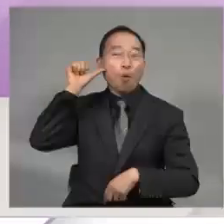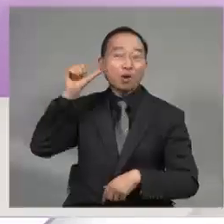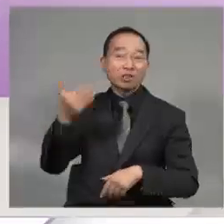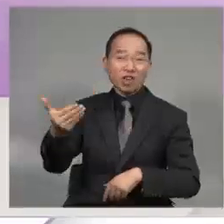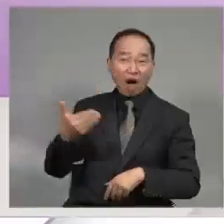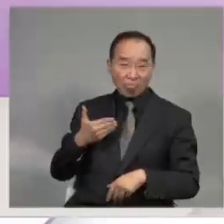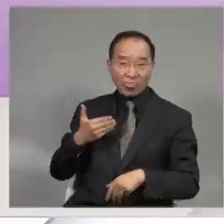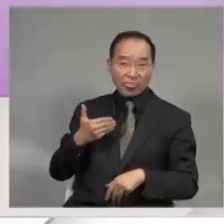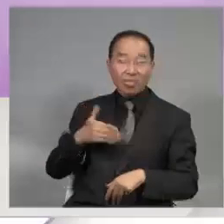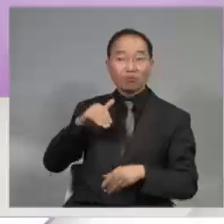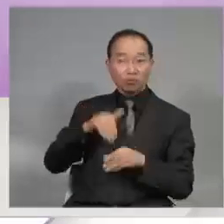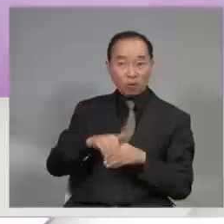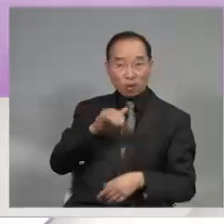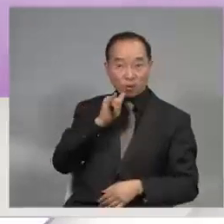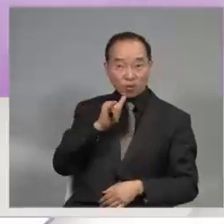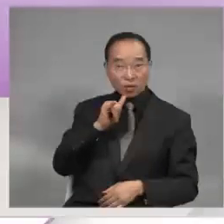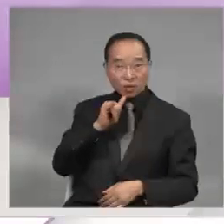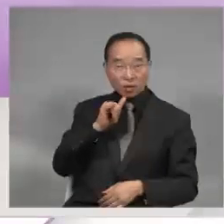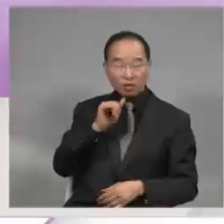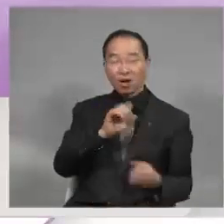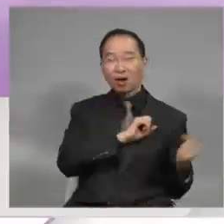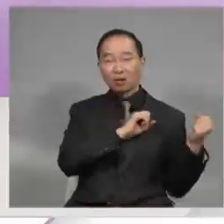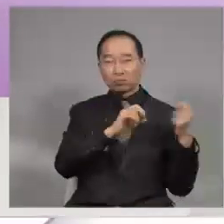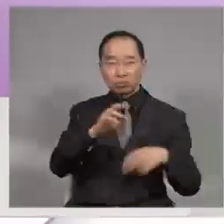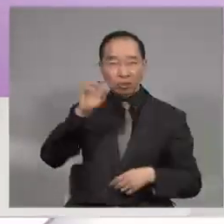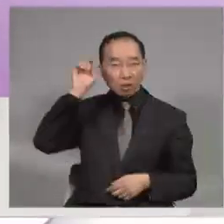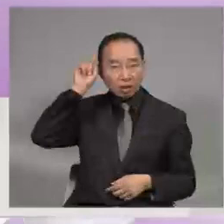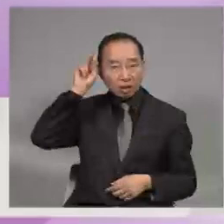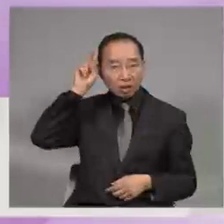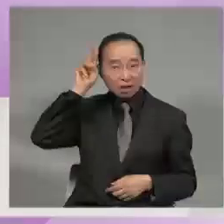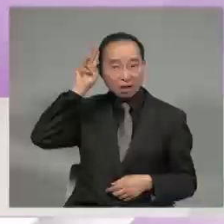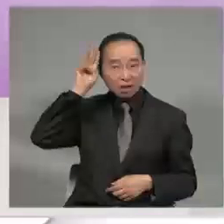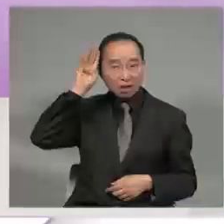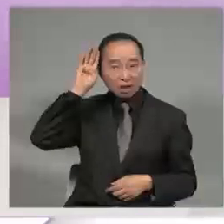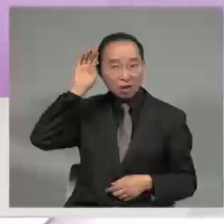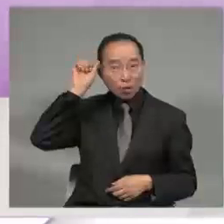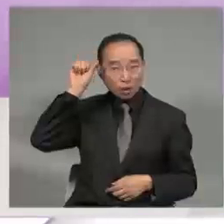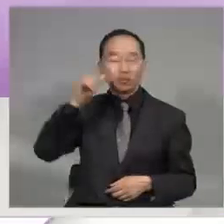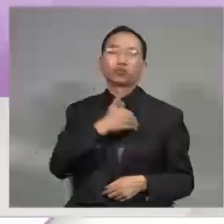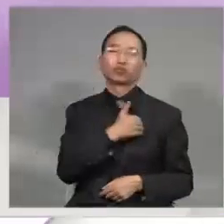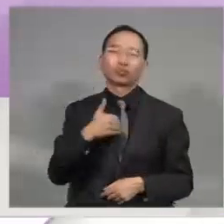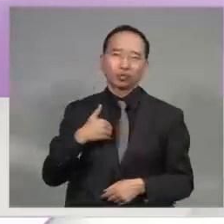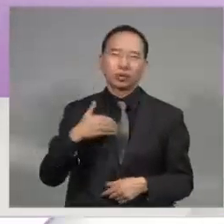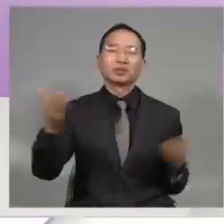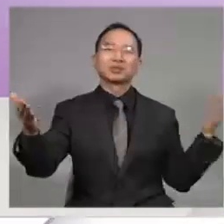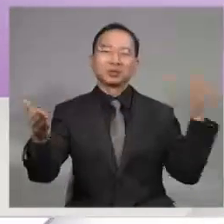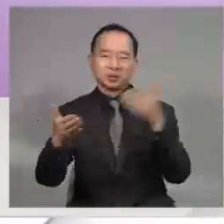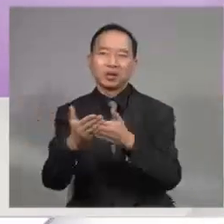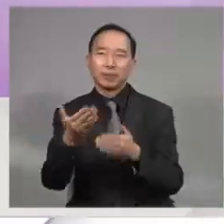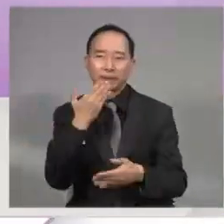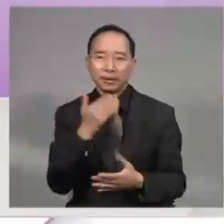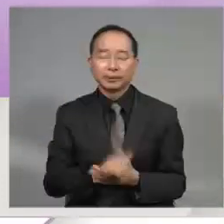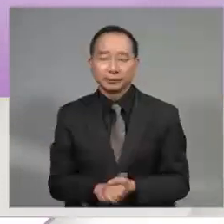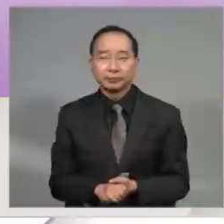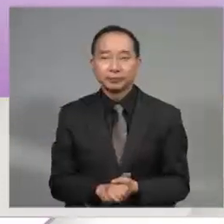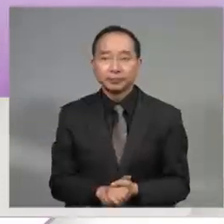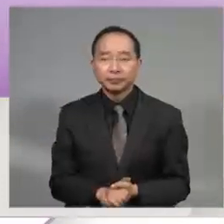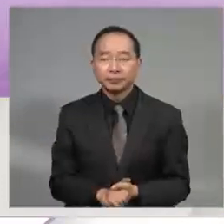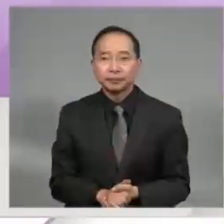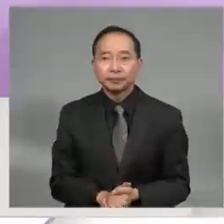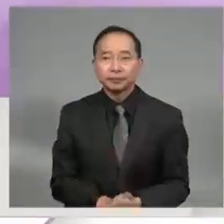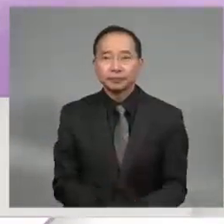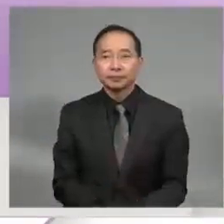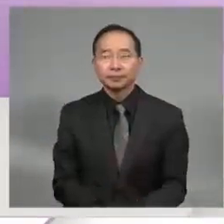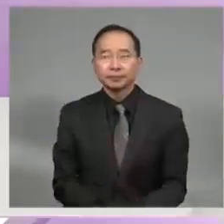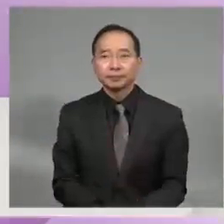이틀간 실시를 하고 있기 때문에 그 선거일 당일까지도 계속 접수가 되는데요. 그 기간 중에 우편으로 다 관할 선관위대로 도착을